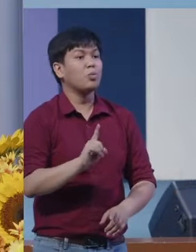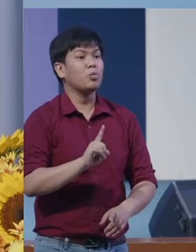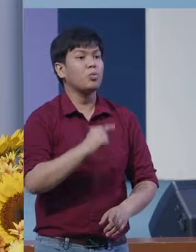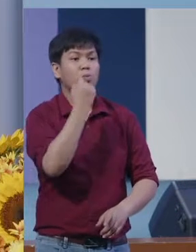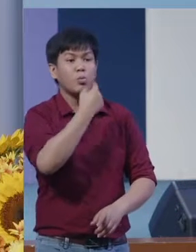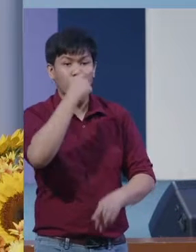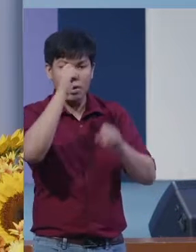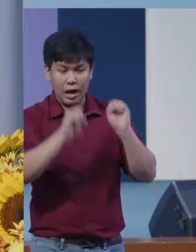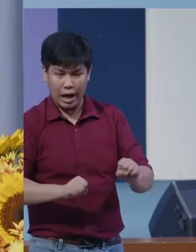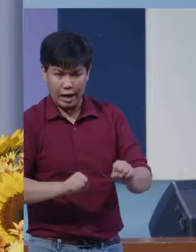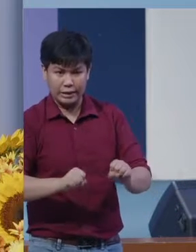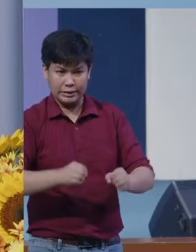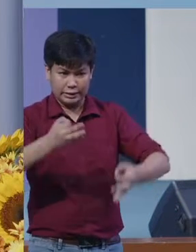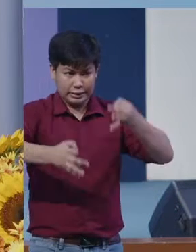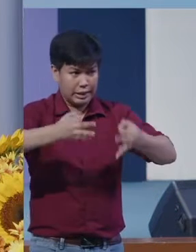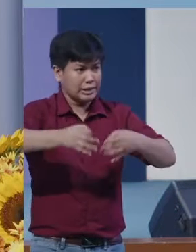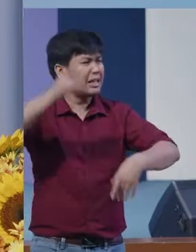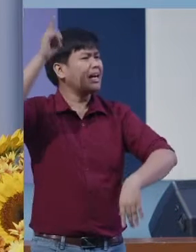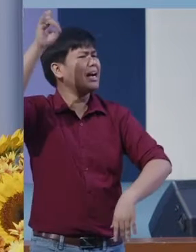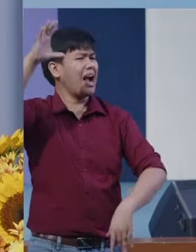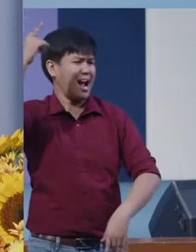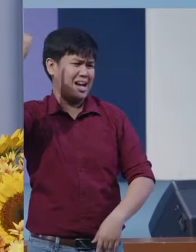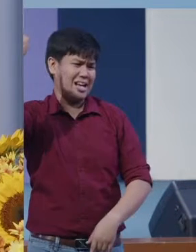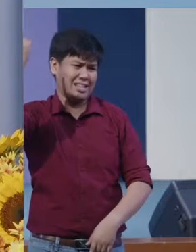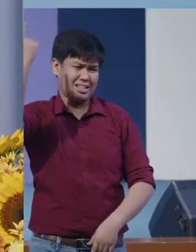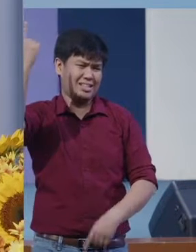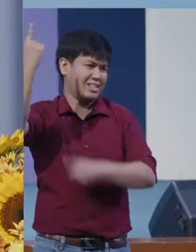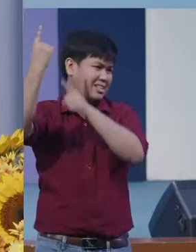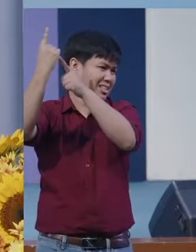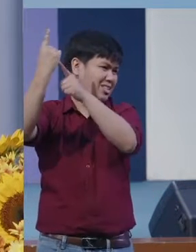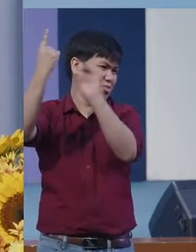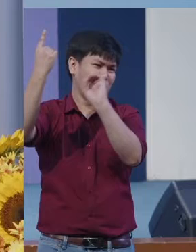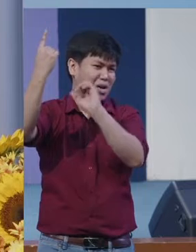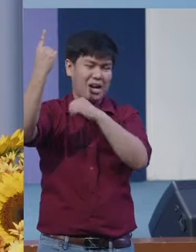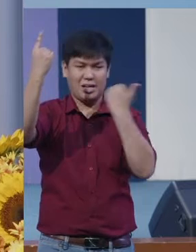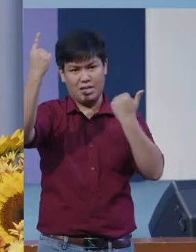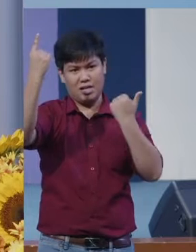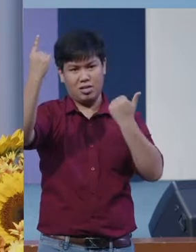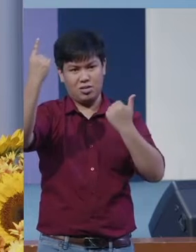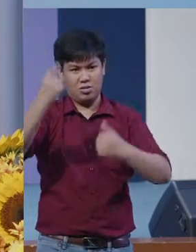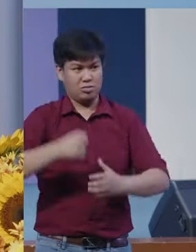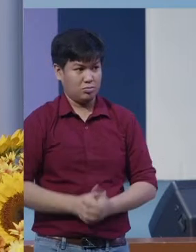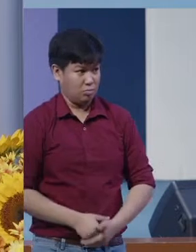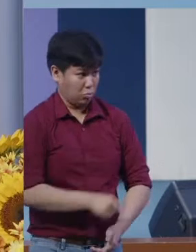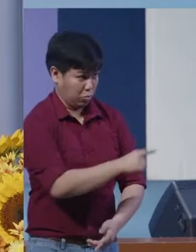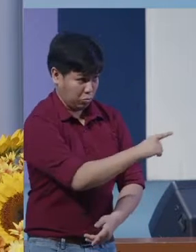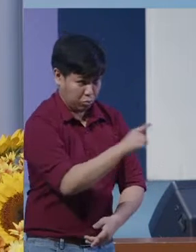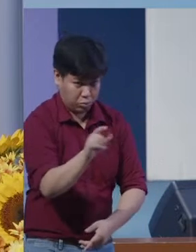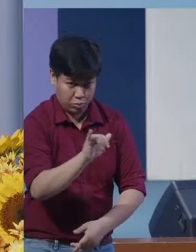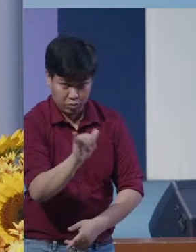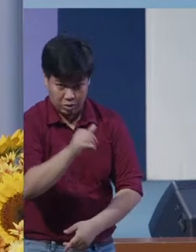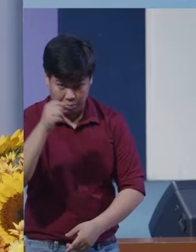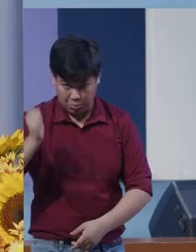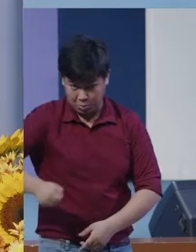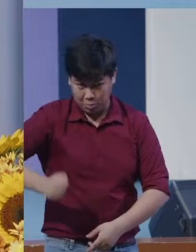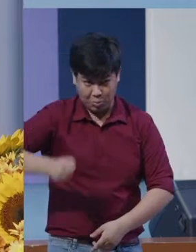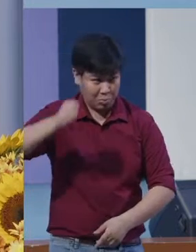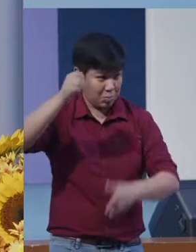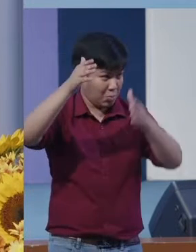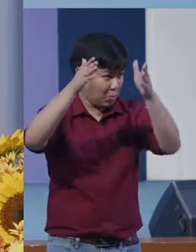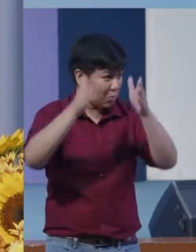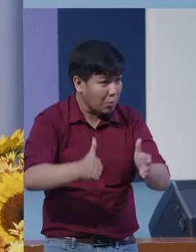But if you judge the law, you are not the doer of the law, but a judge. Balikan natin mamaya yung verse 12.